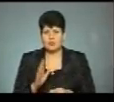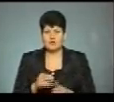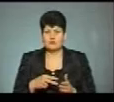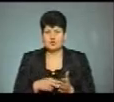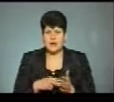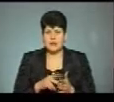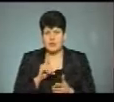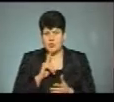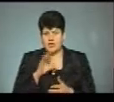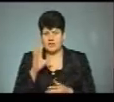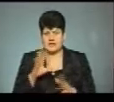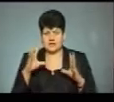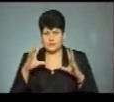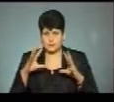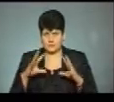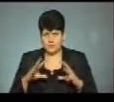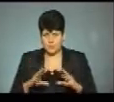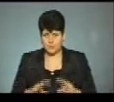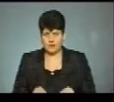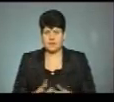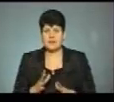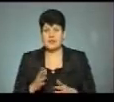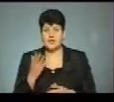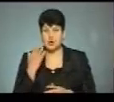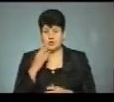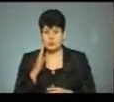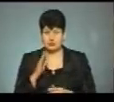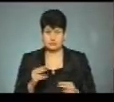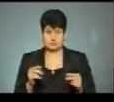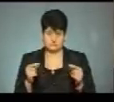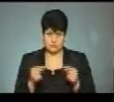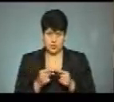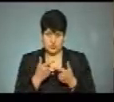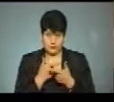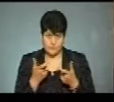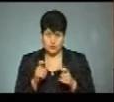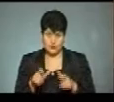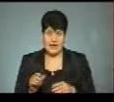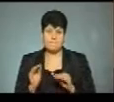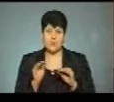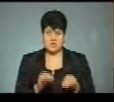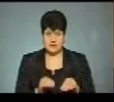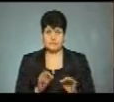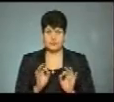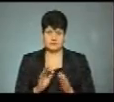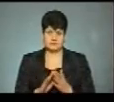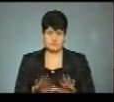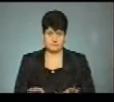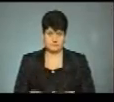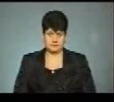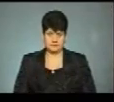все, скажімо, не втихомириться, не стане на свої місця, і коли буде достовірна інформація, що людей поселили в належне місце.